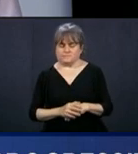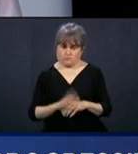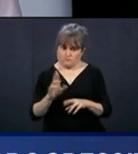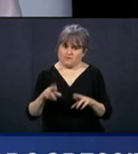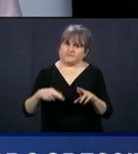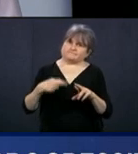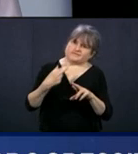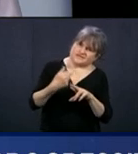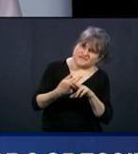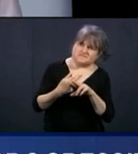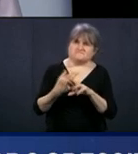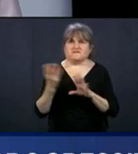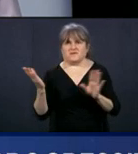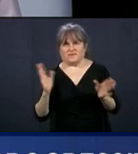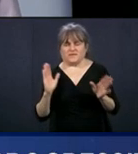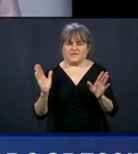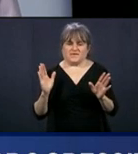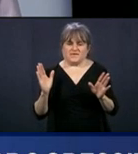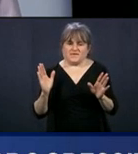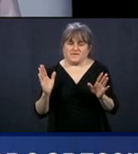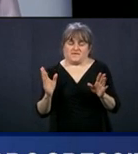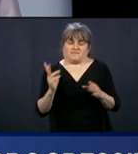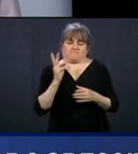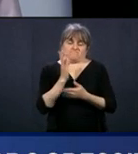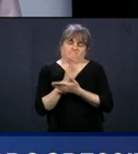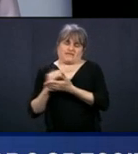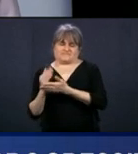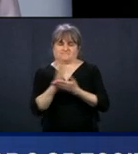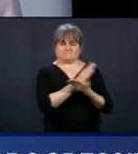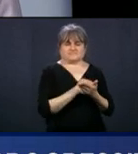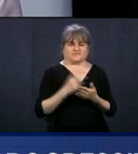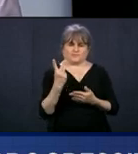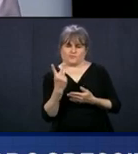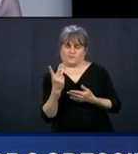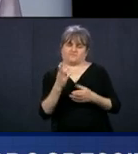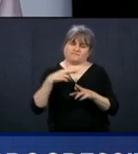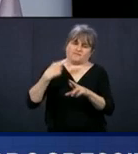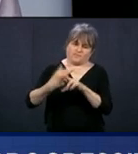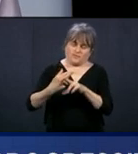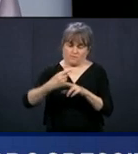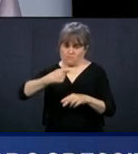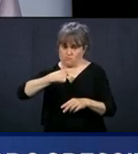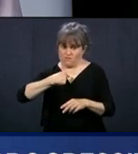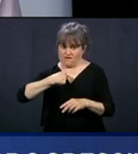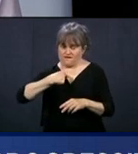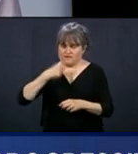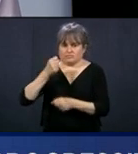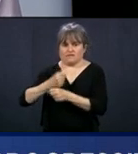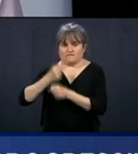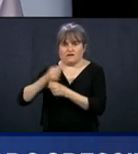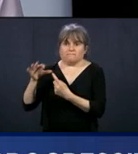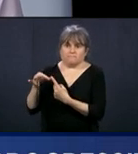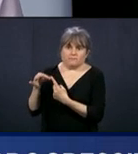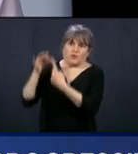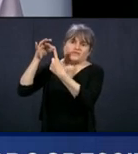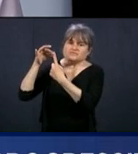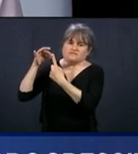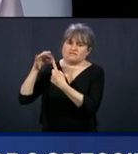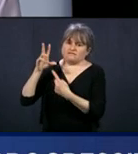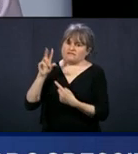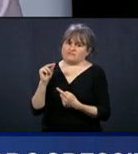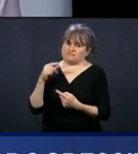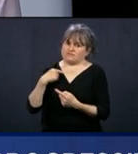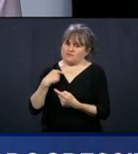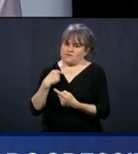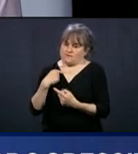D'une part, je ne suis pas dans les services prioritaires, donc de toute façon, je n'ai pas accès à une place sous réserve de la priorisation que fait ma